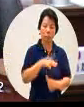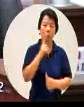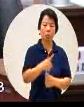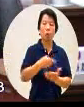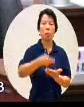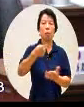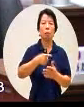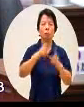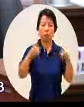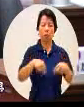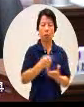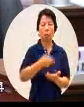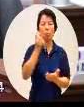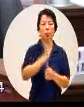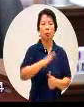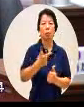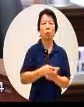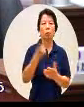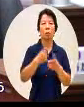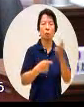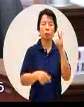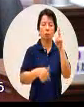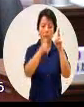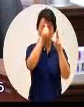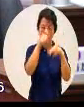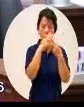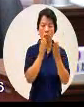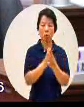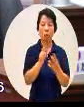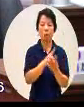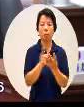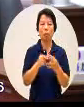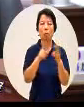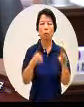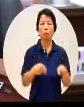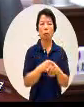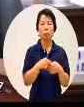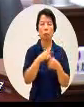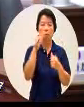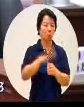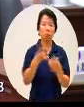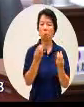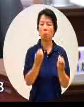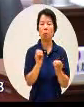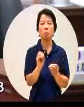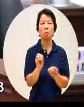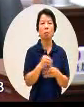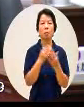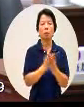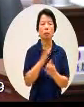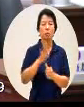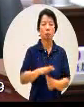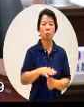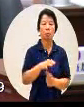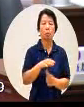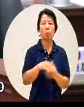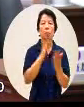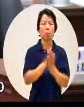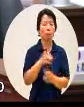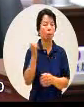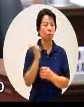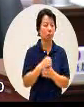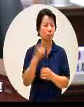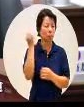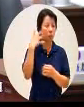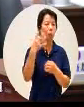另外三個呢許坤元、周靈文、吳宜正這輩子呢沒有落選經驗他們的落選呢都是聽人家